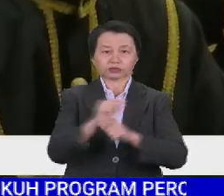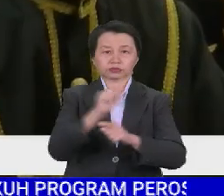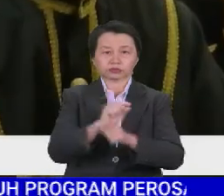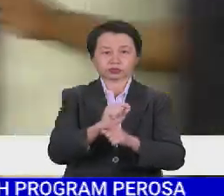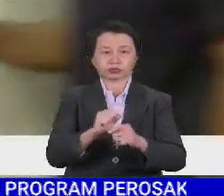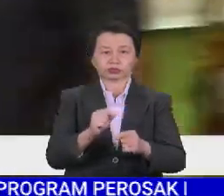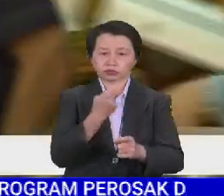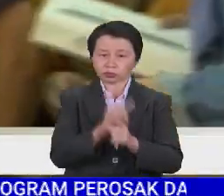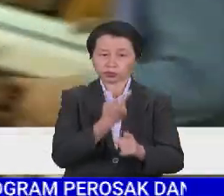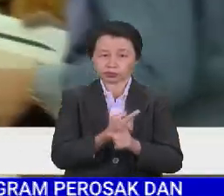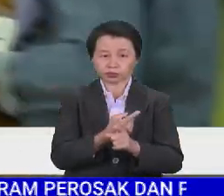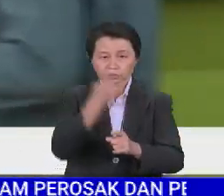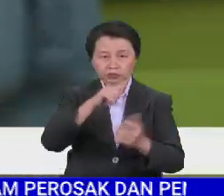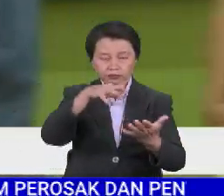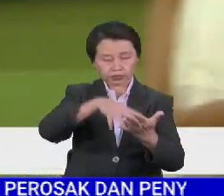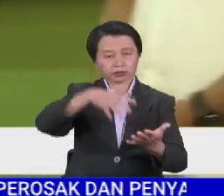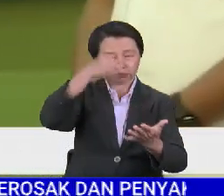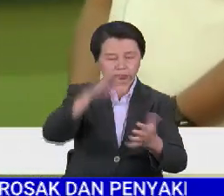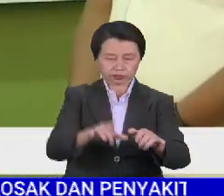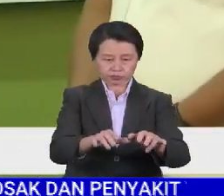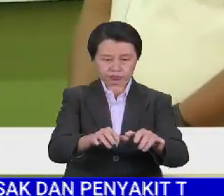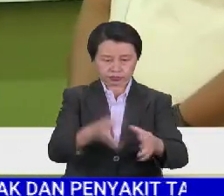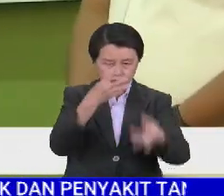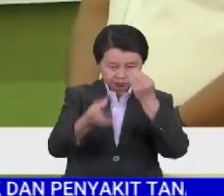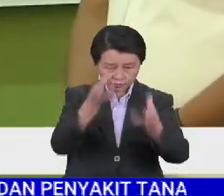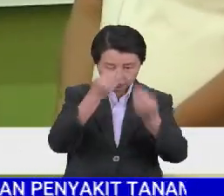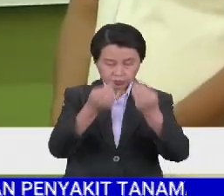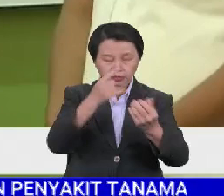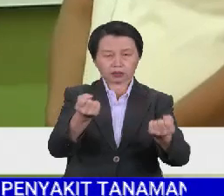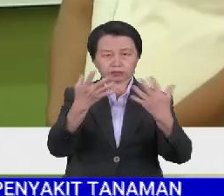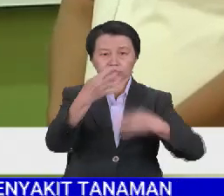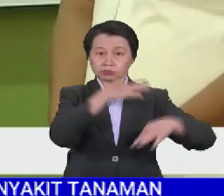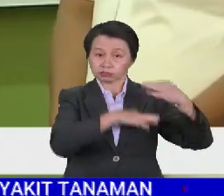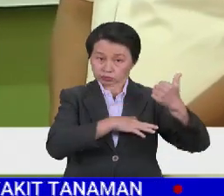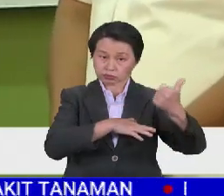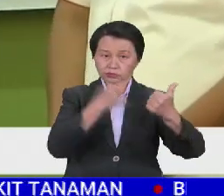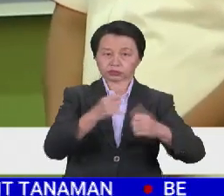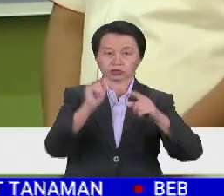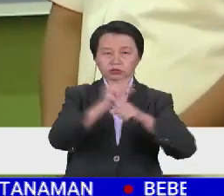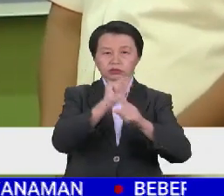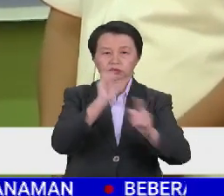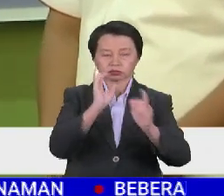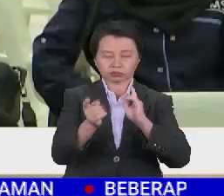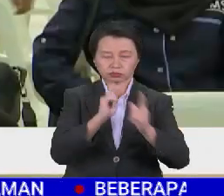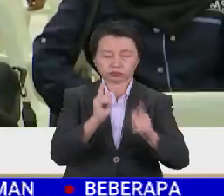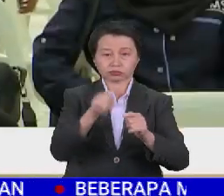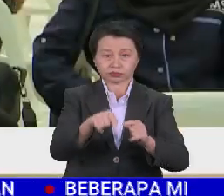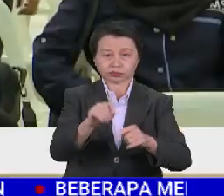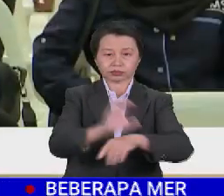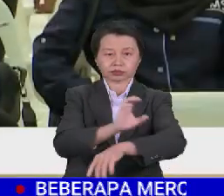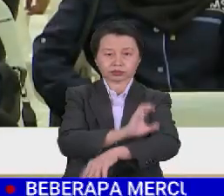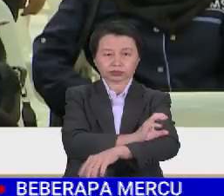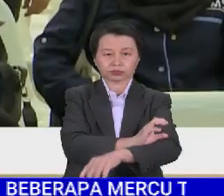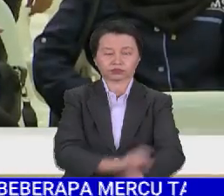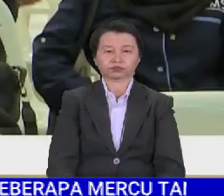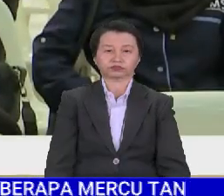sebaiknya untuk pembelajaran sesi yang banyak menggunakan kaidah interaktif ini so